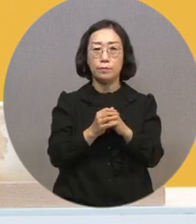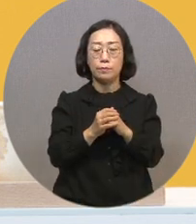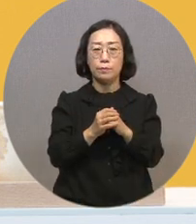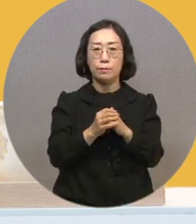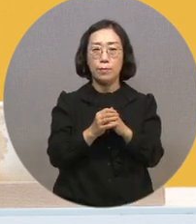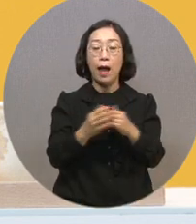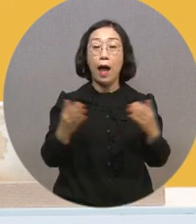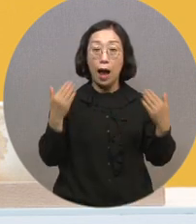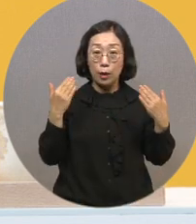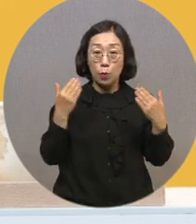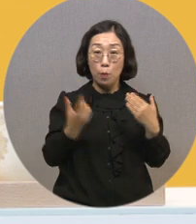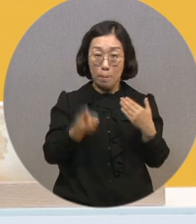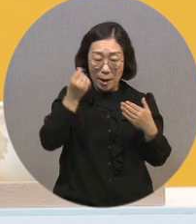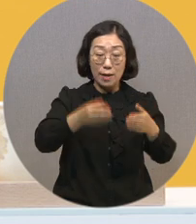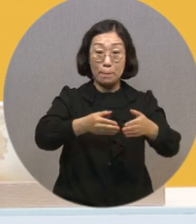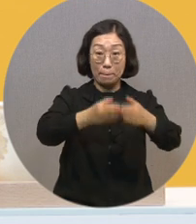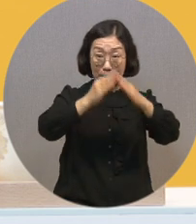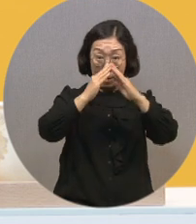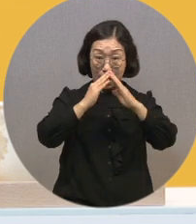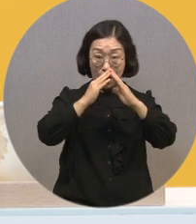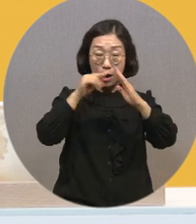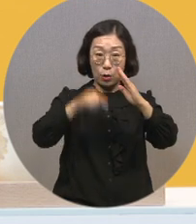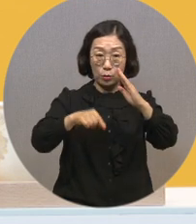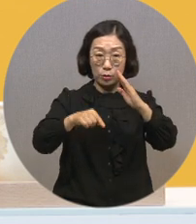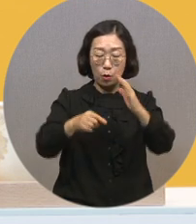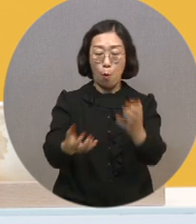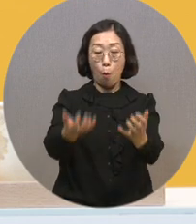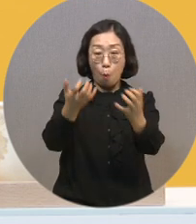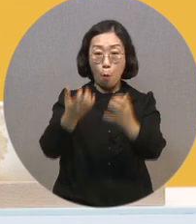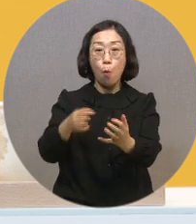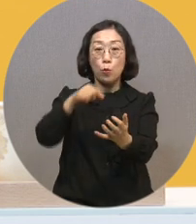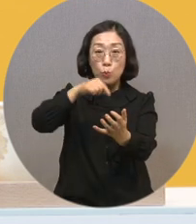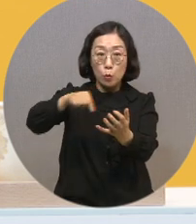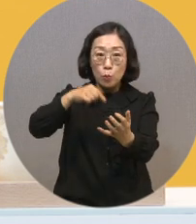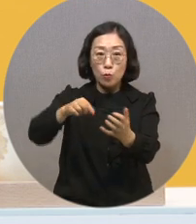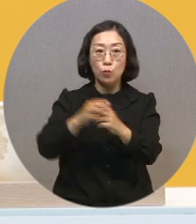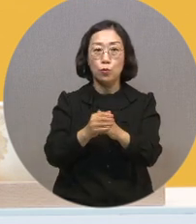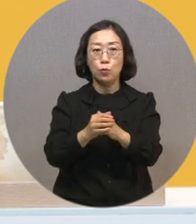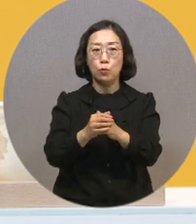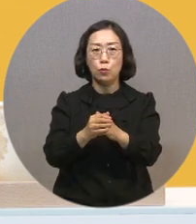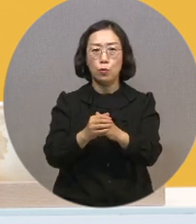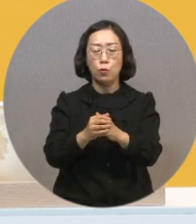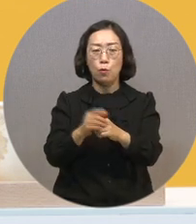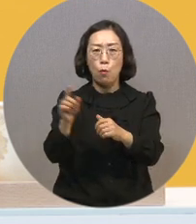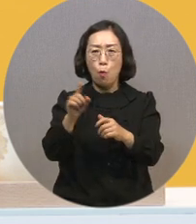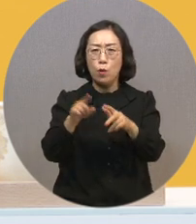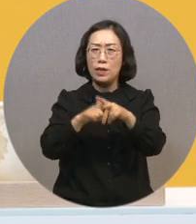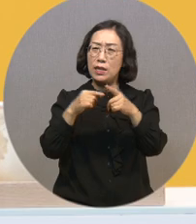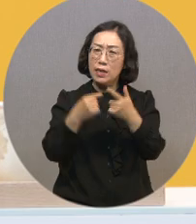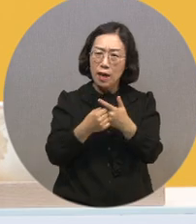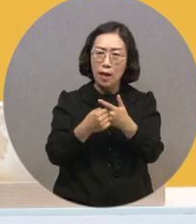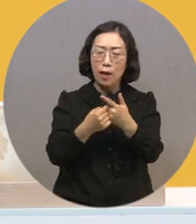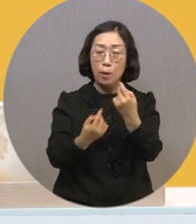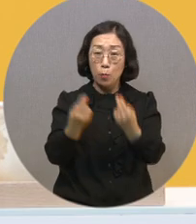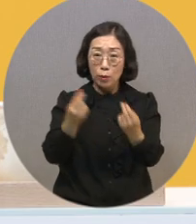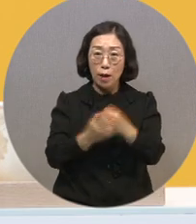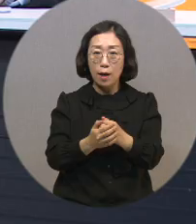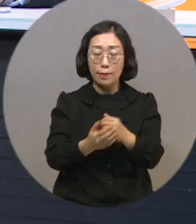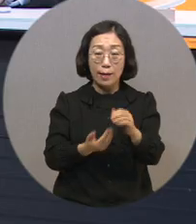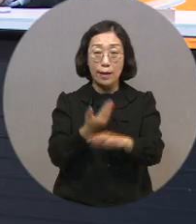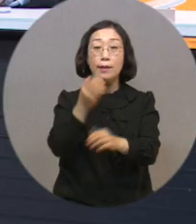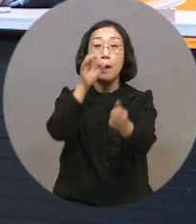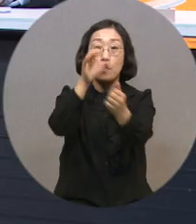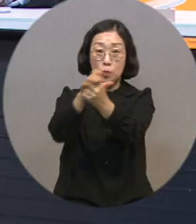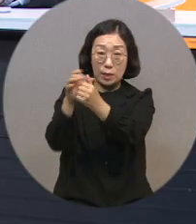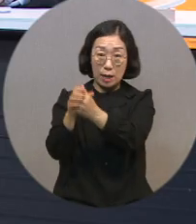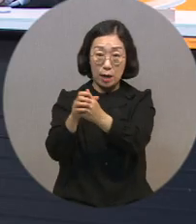다문화 학교를 네. 빨리 지으면은 뭐 이해하고 할 것 없이 우리 위탁 학교가 있습니다. 예, 예.